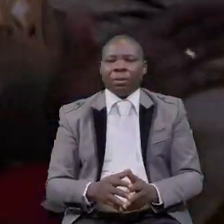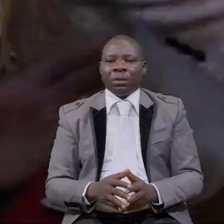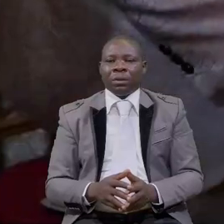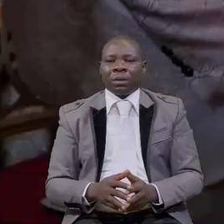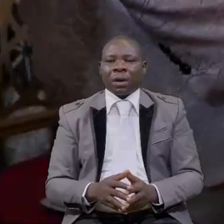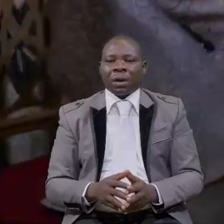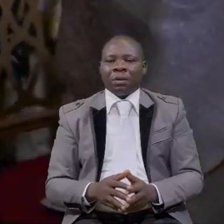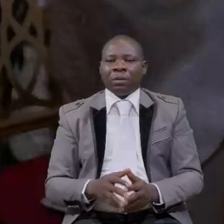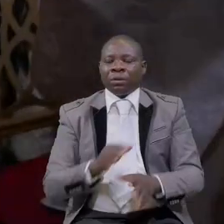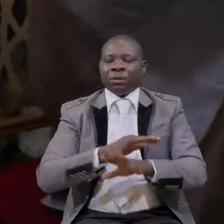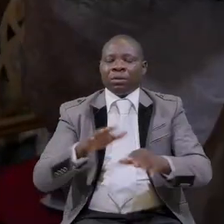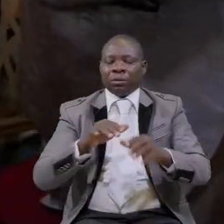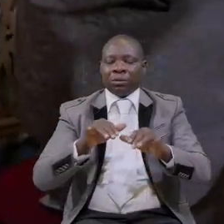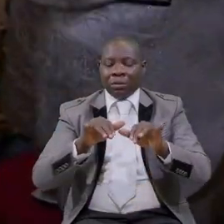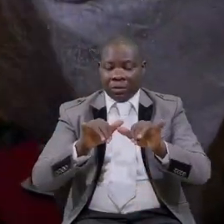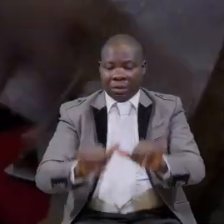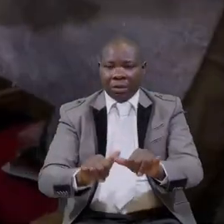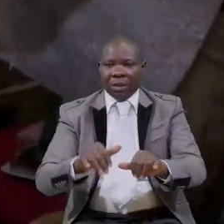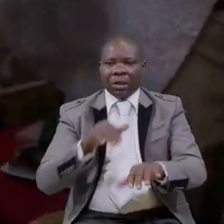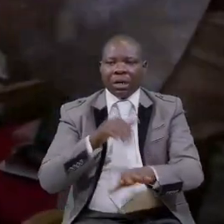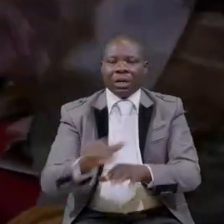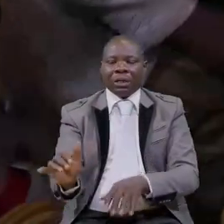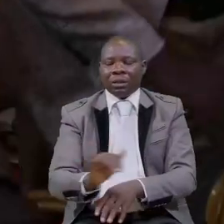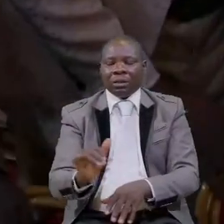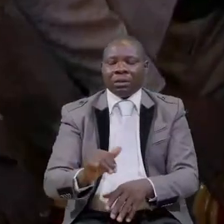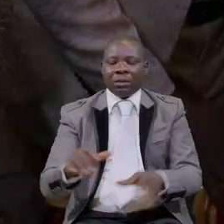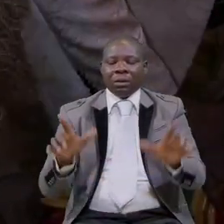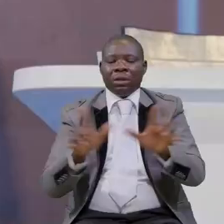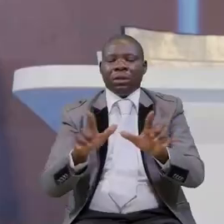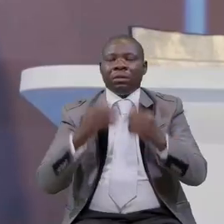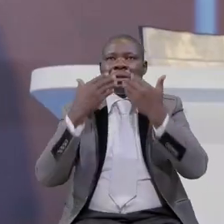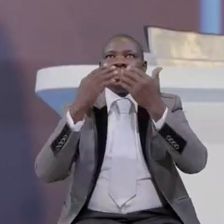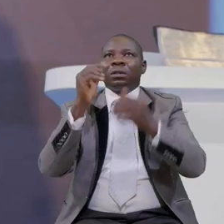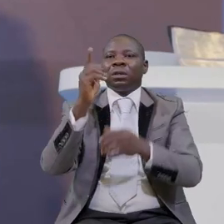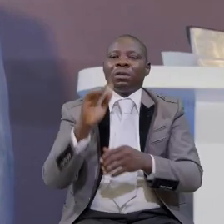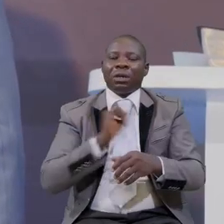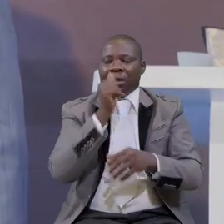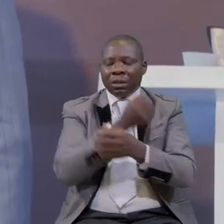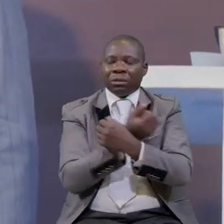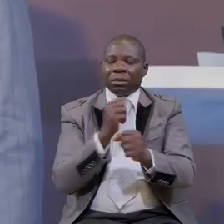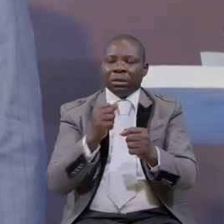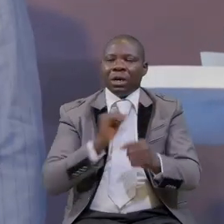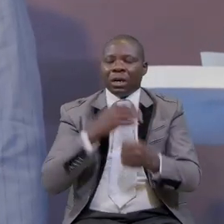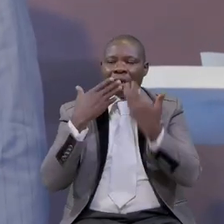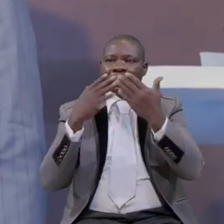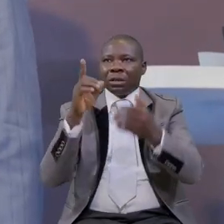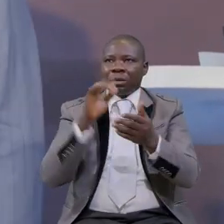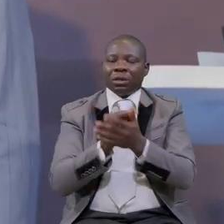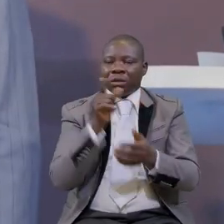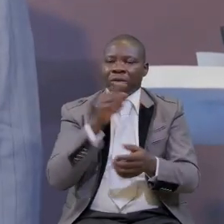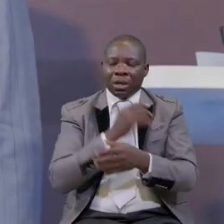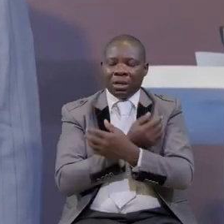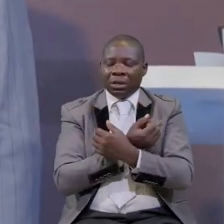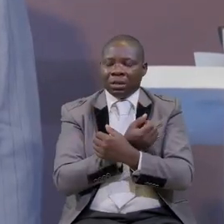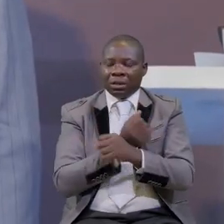Ne reste pas au même niveau. Dieu merci, je suis sauvé. Dieu merci, tu es sauvé. C'est